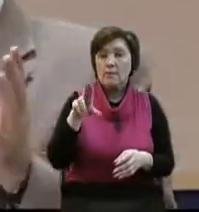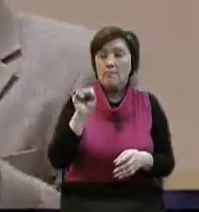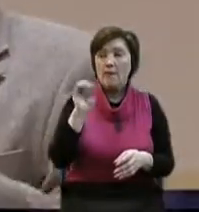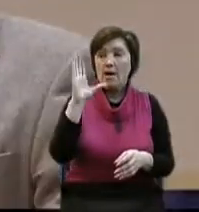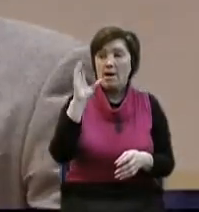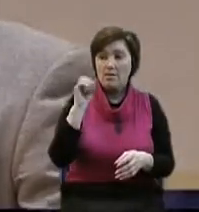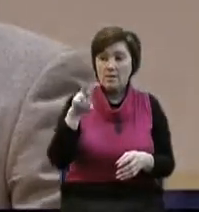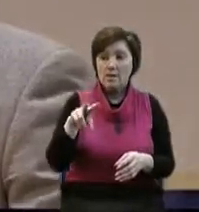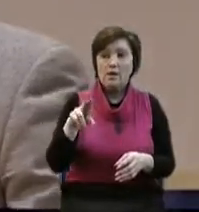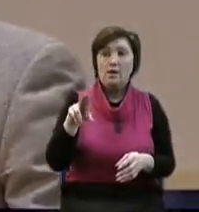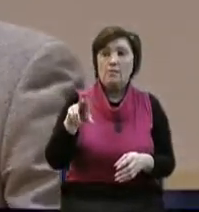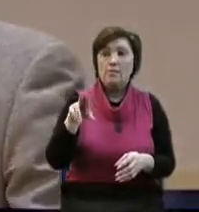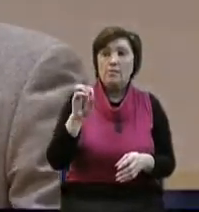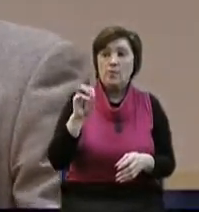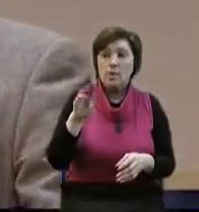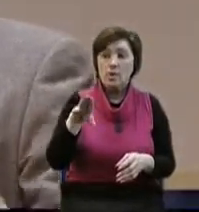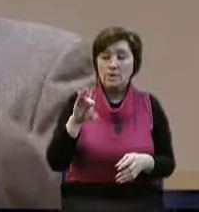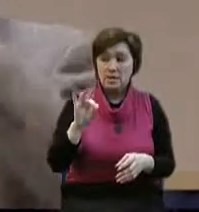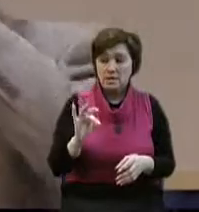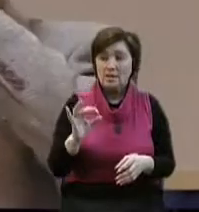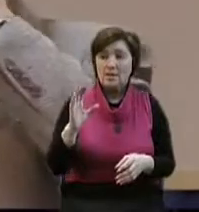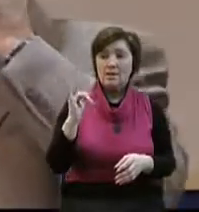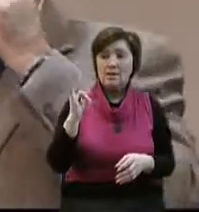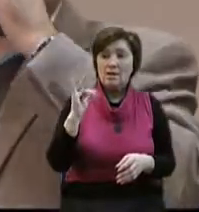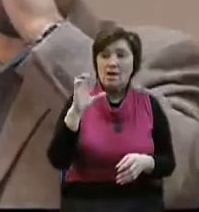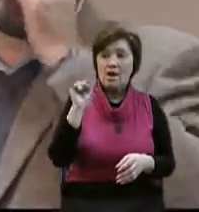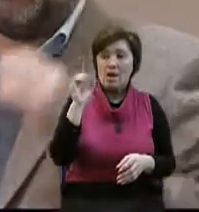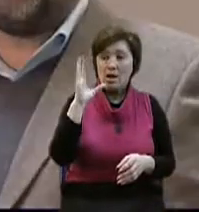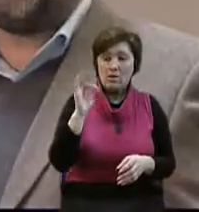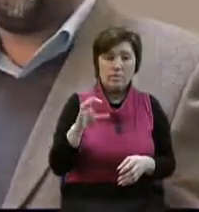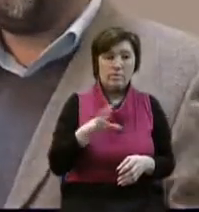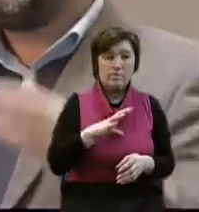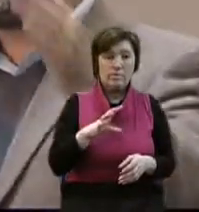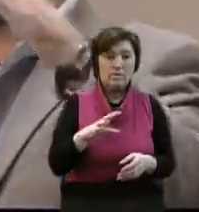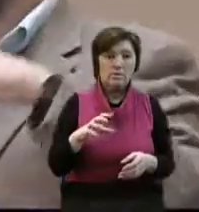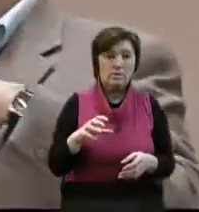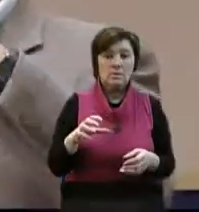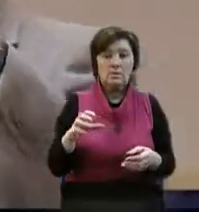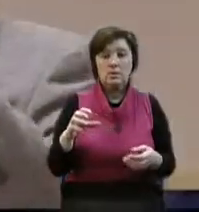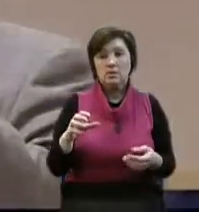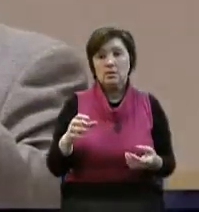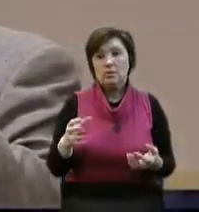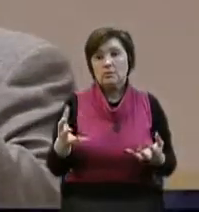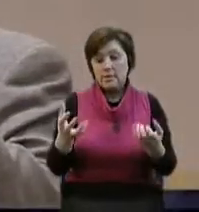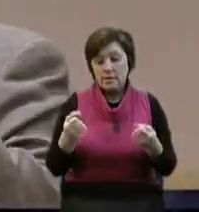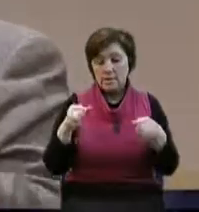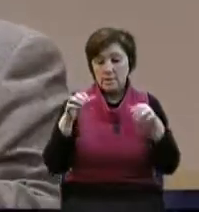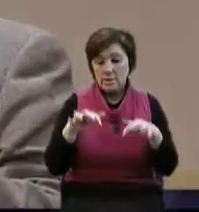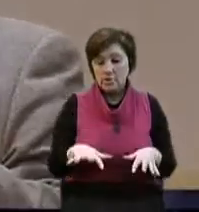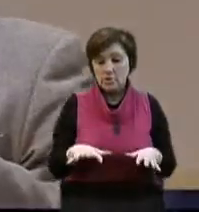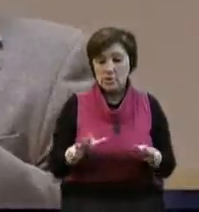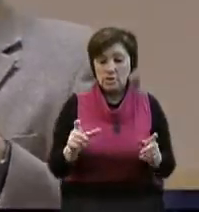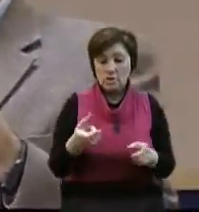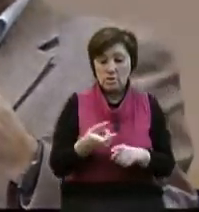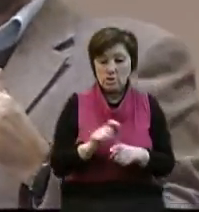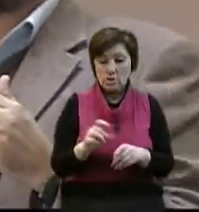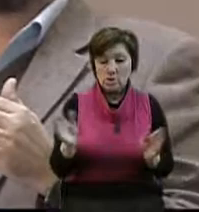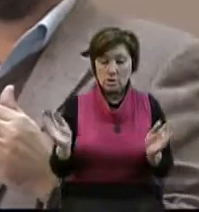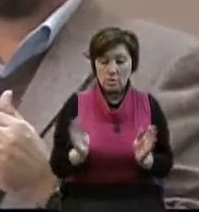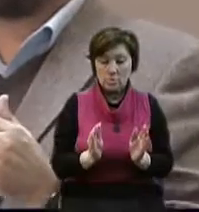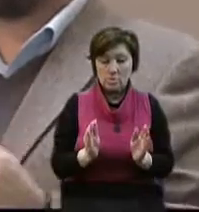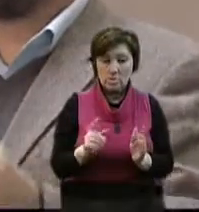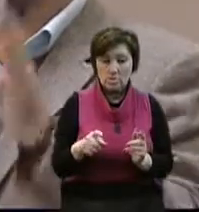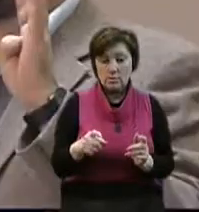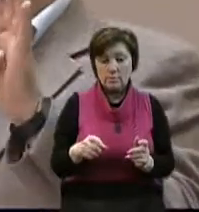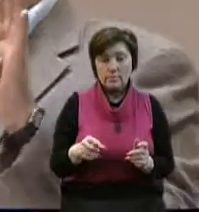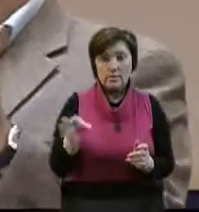был Иаков, брат Господень. Этот собор вынес одно постановление, очень короткое. В этом постановлении